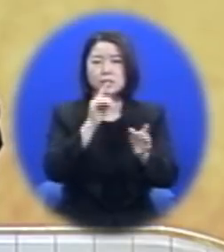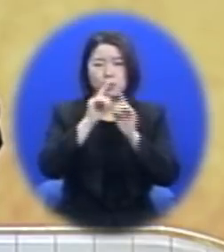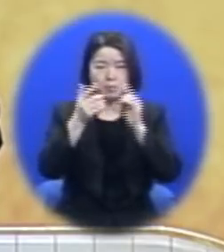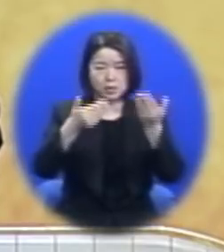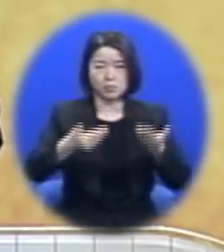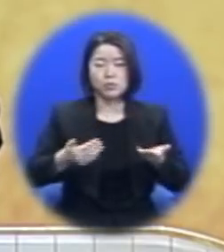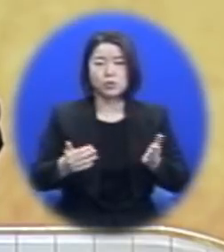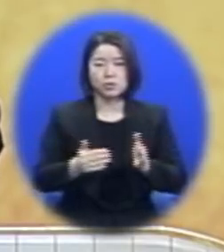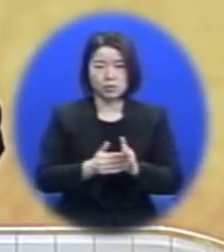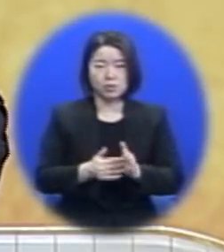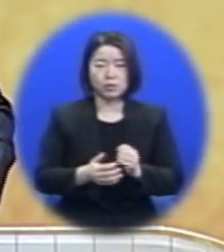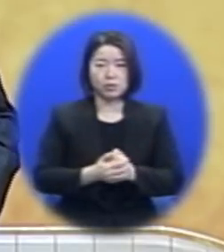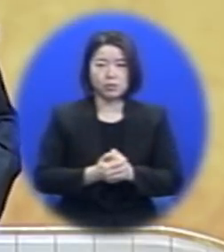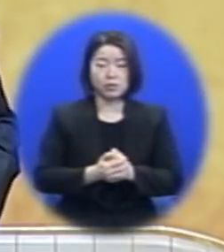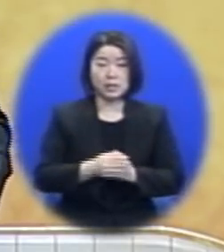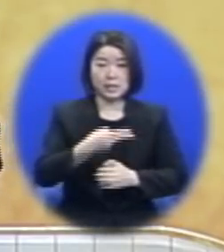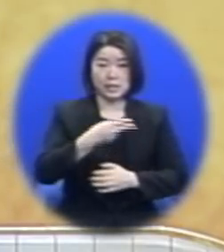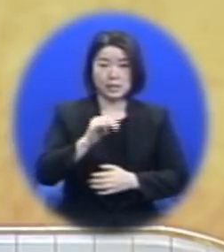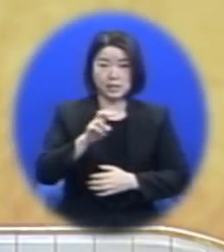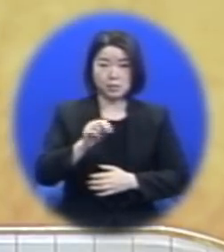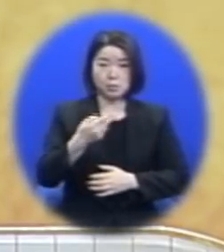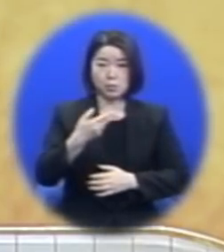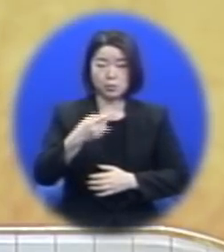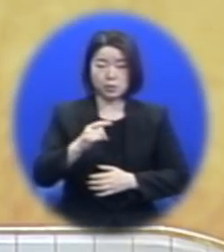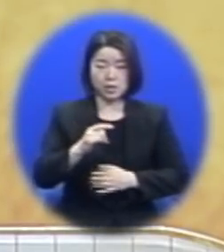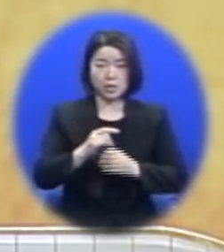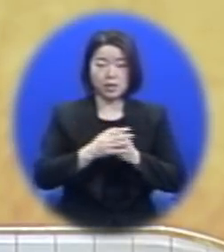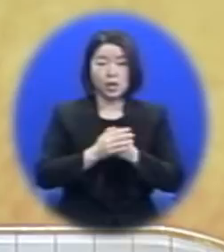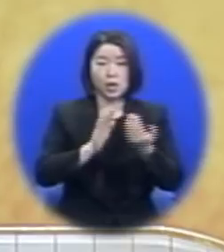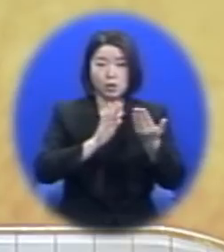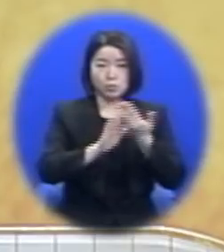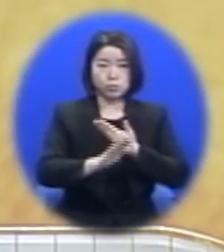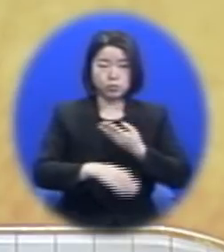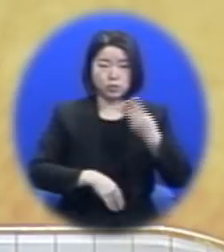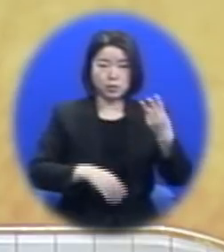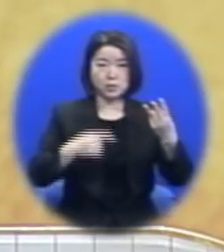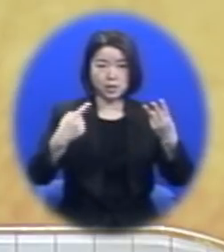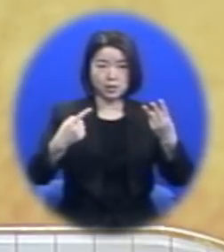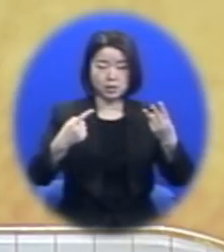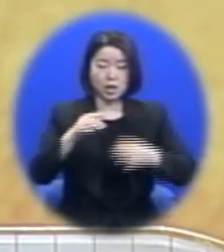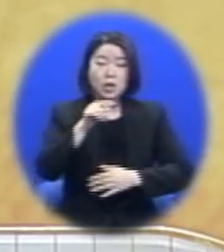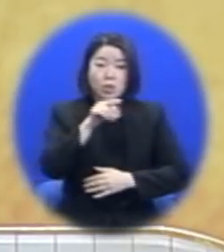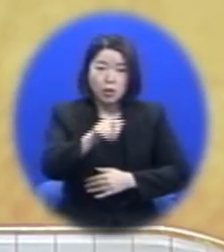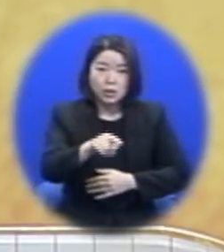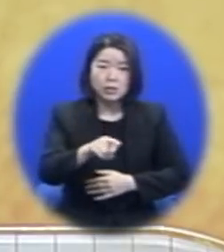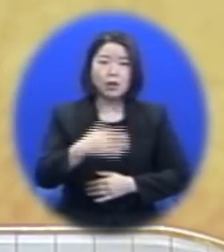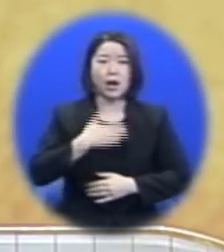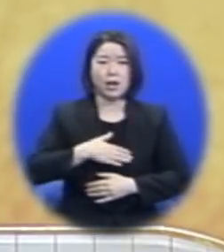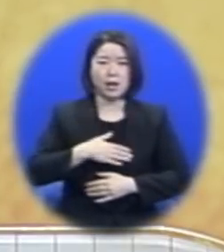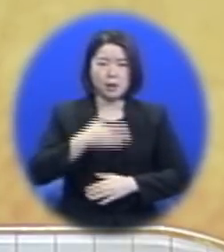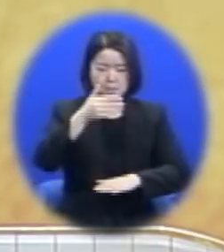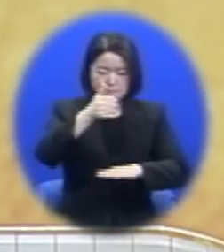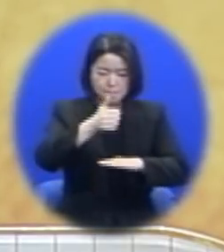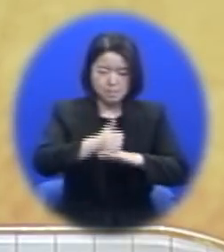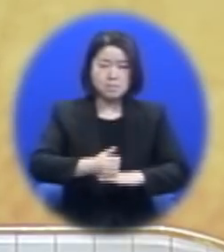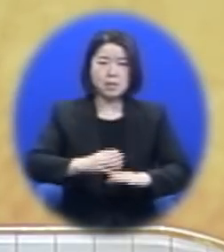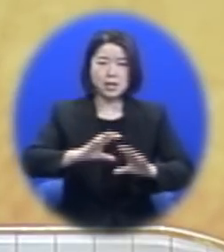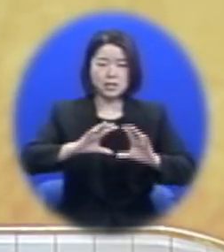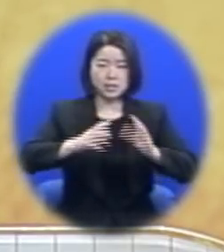말씀하셨습니다. 디모데후서 3장 1절 2절에 보면 너는 이것을 알라. 말세에 고통하는 때가